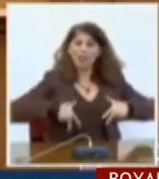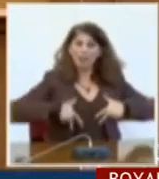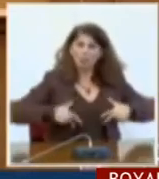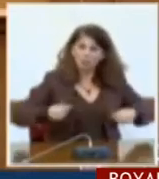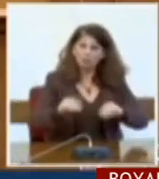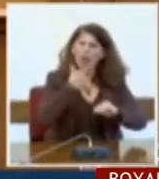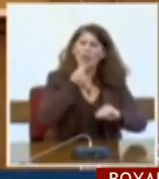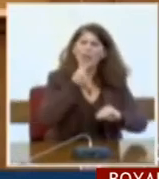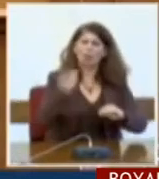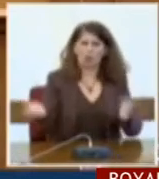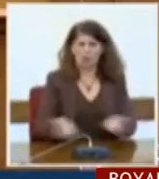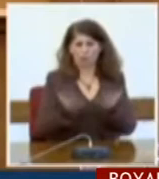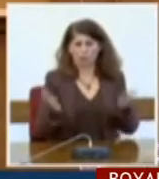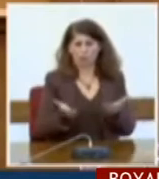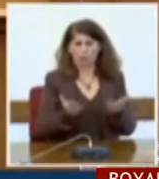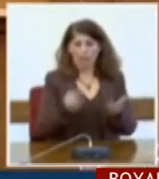Και στην περίπτωση της ΔΕΗ,